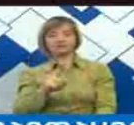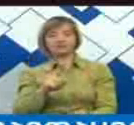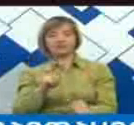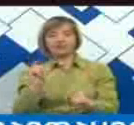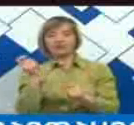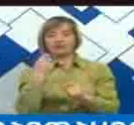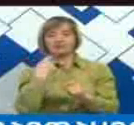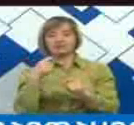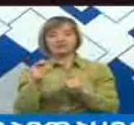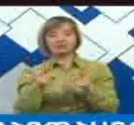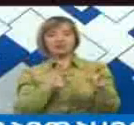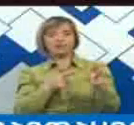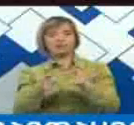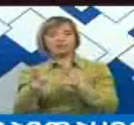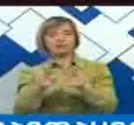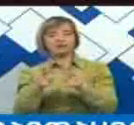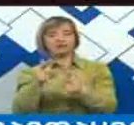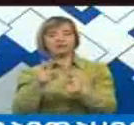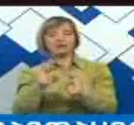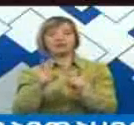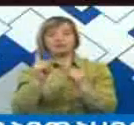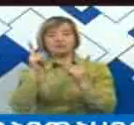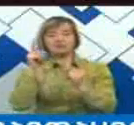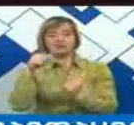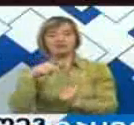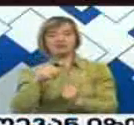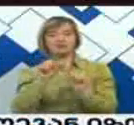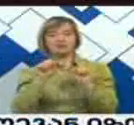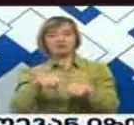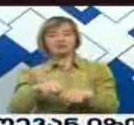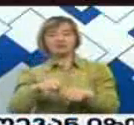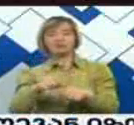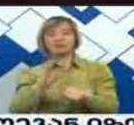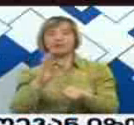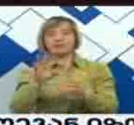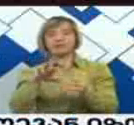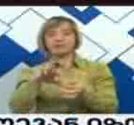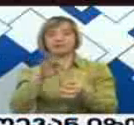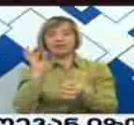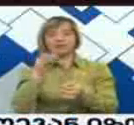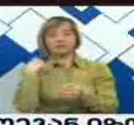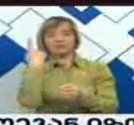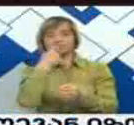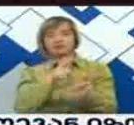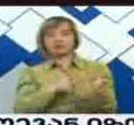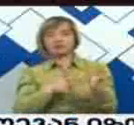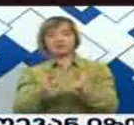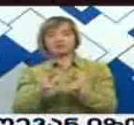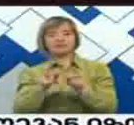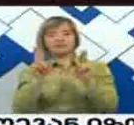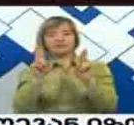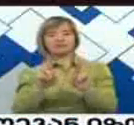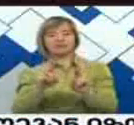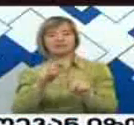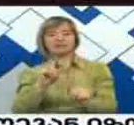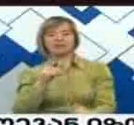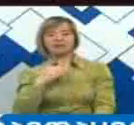საბრძოლო მომზადებას გაივლის, ექნება შესაძლებლობა დახვეწოს, მათ შორის ფიზიკური მომზადების სტანდარტი, რაც